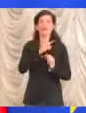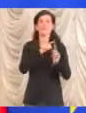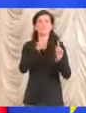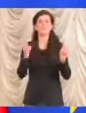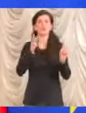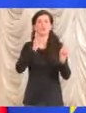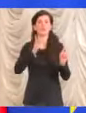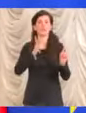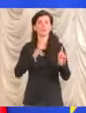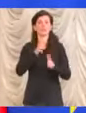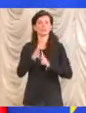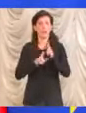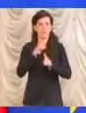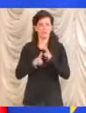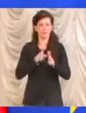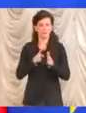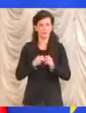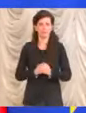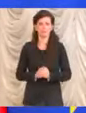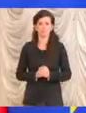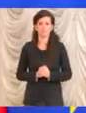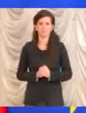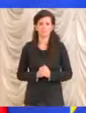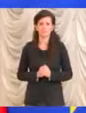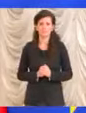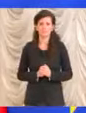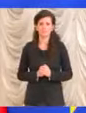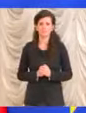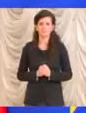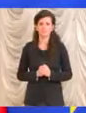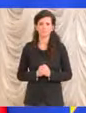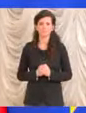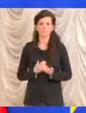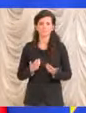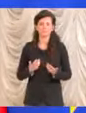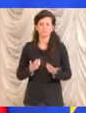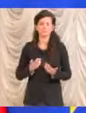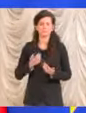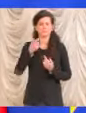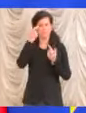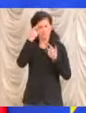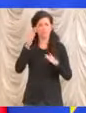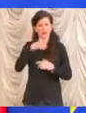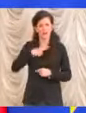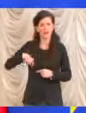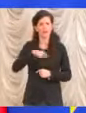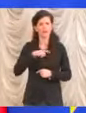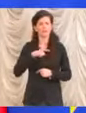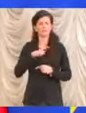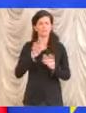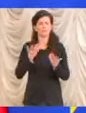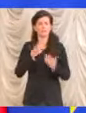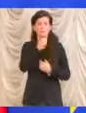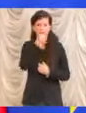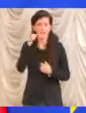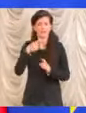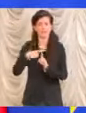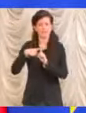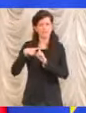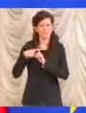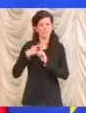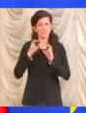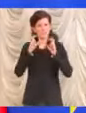noi ci rendiamo conto che vi chiediamo un ulteriore sforzo ulteriore sacrificio ma questo lo dobbiamo afferrare